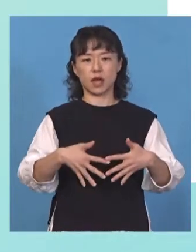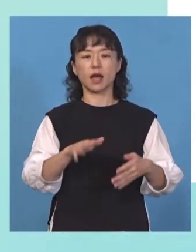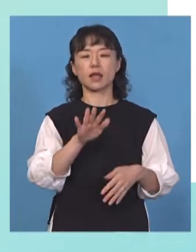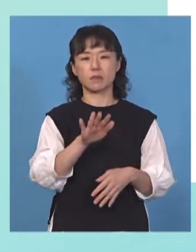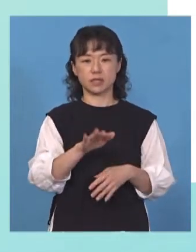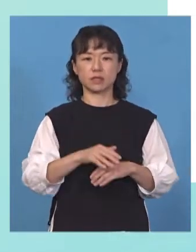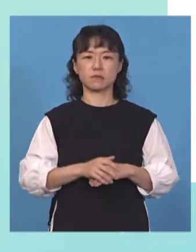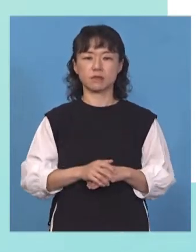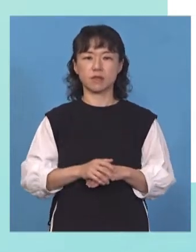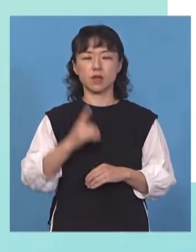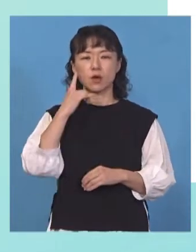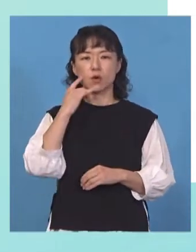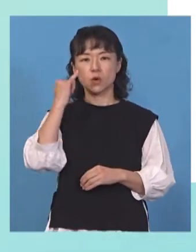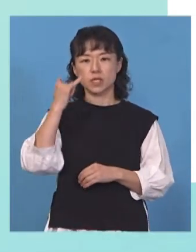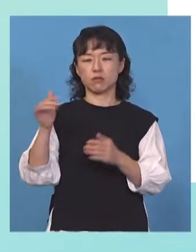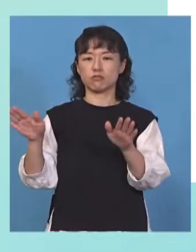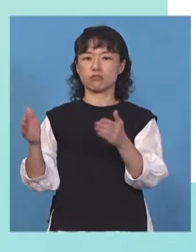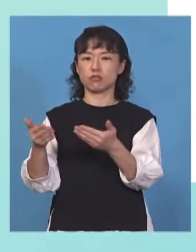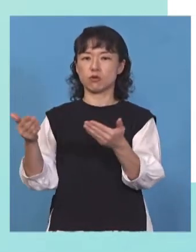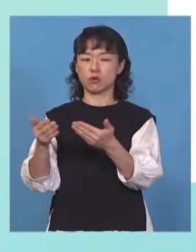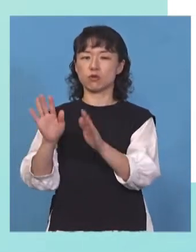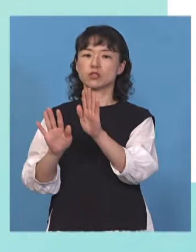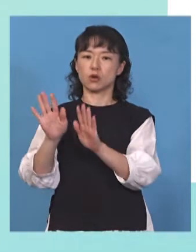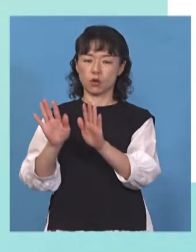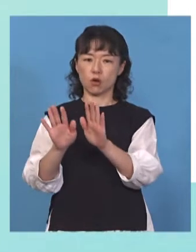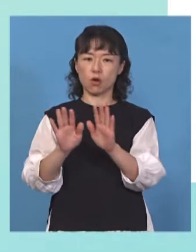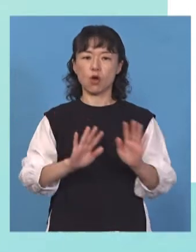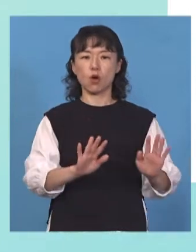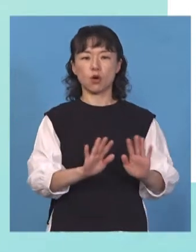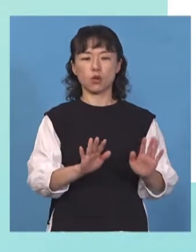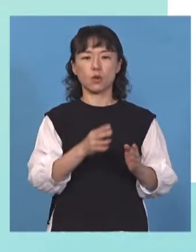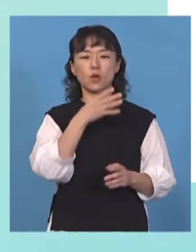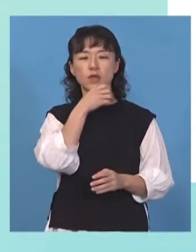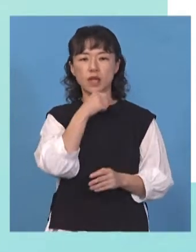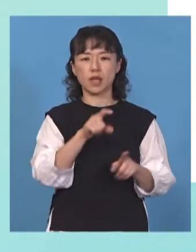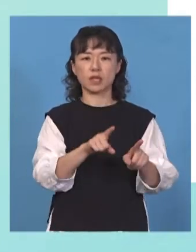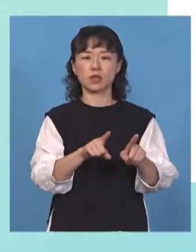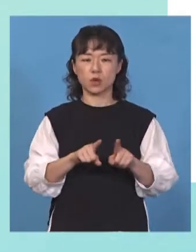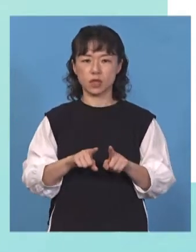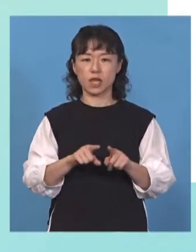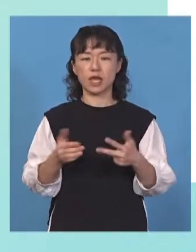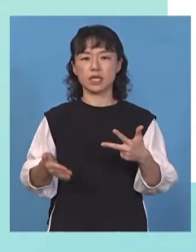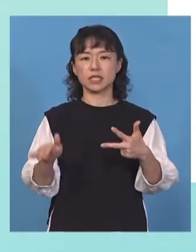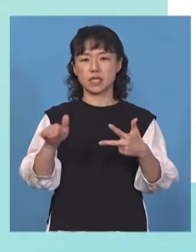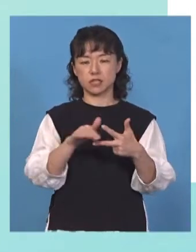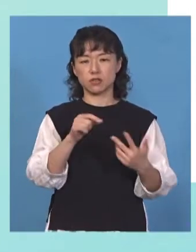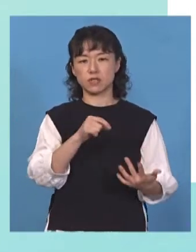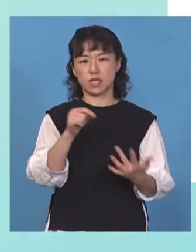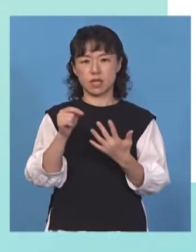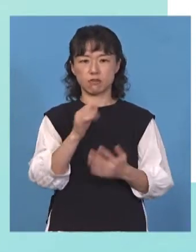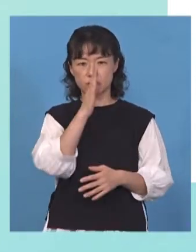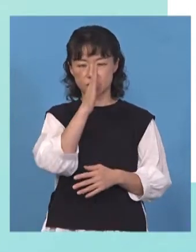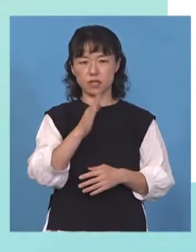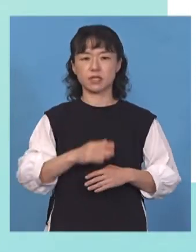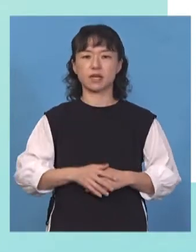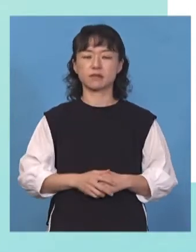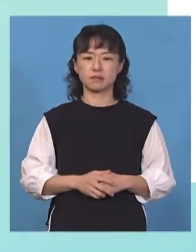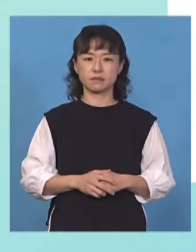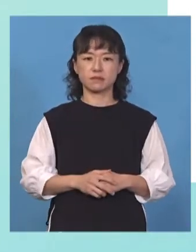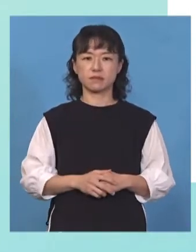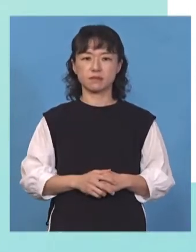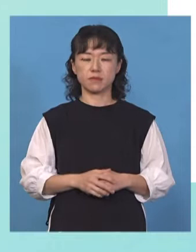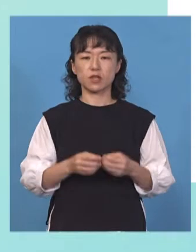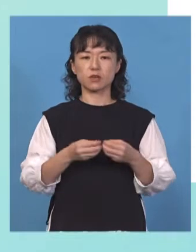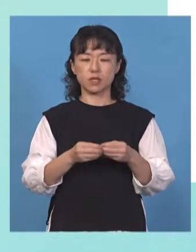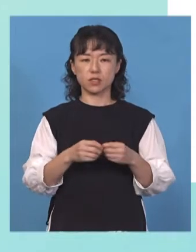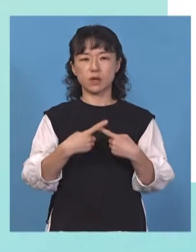要件があり、保護者の就労や出産、子どもの年齢によって利用できる施設を選択していただくことになります。詳